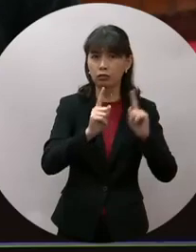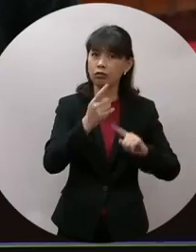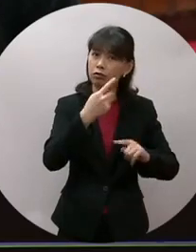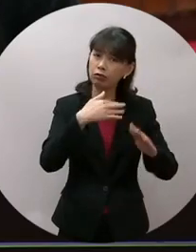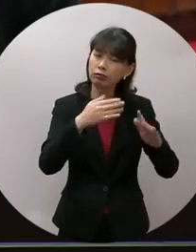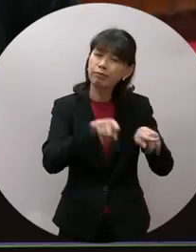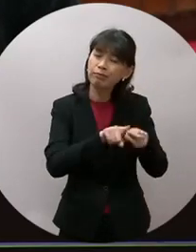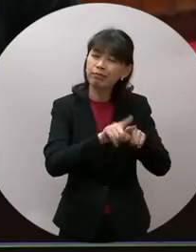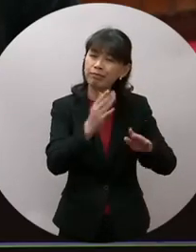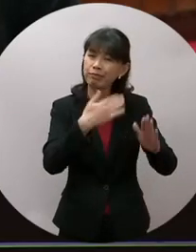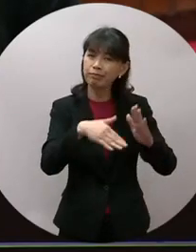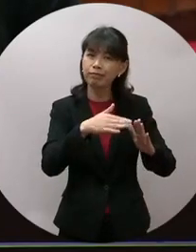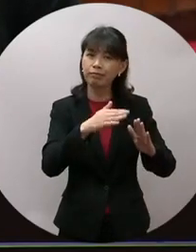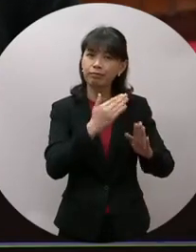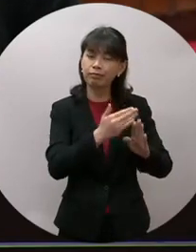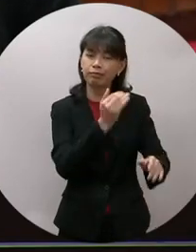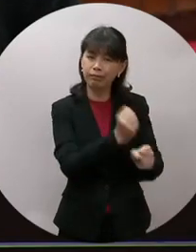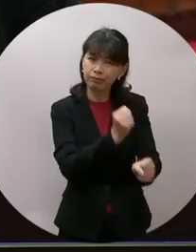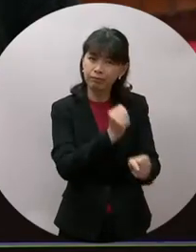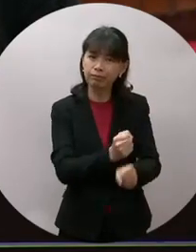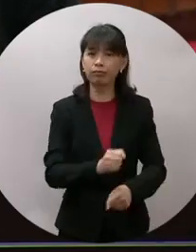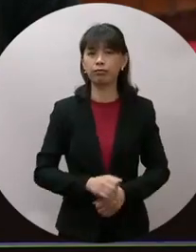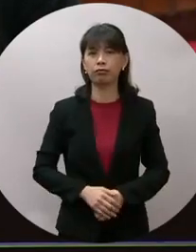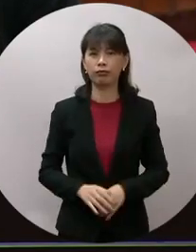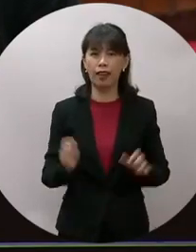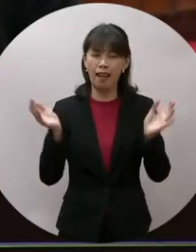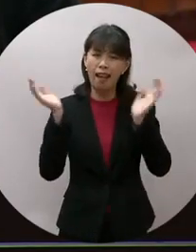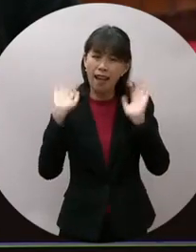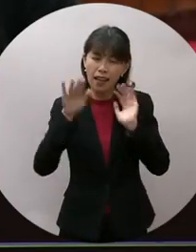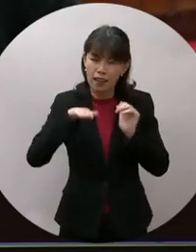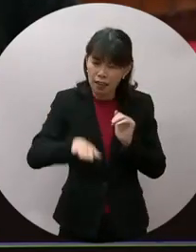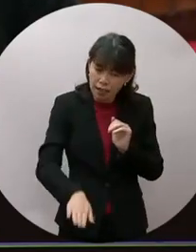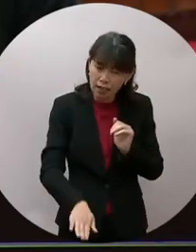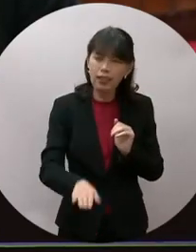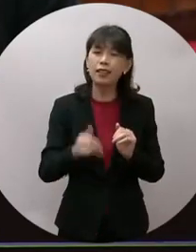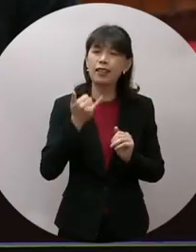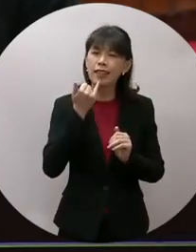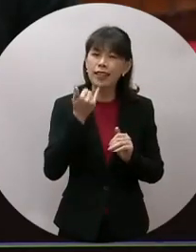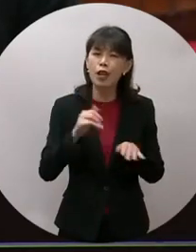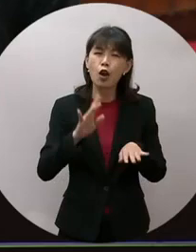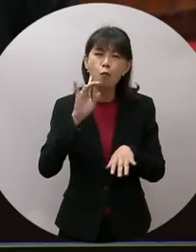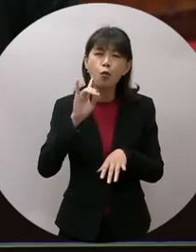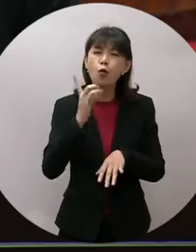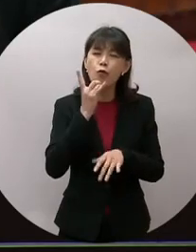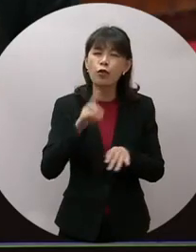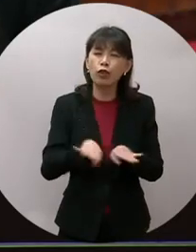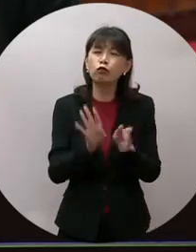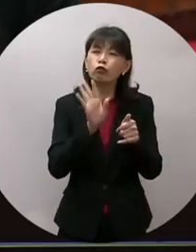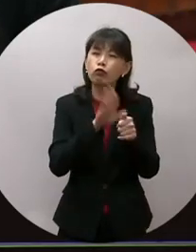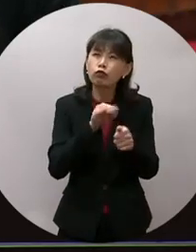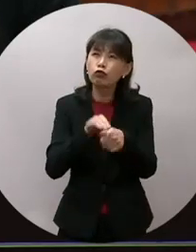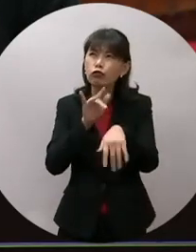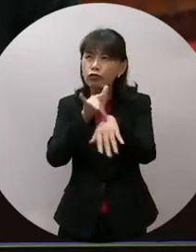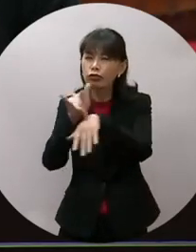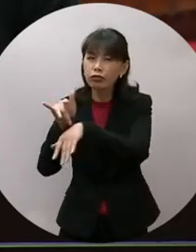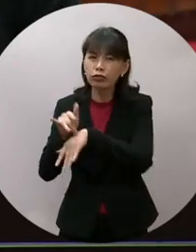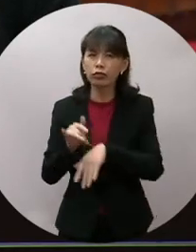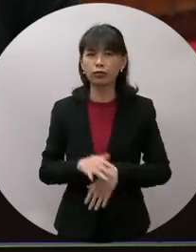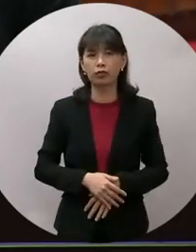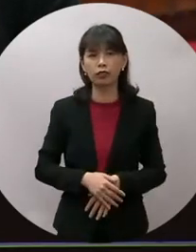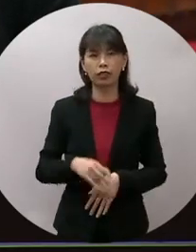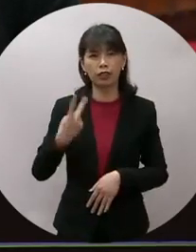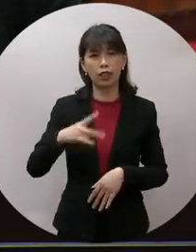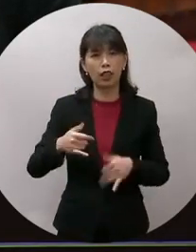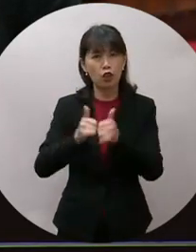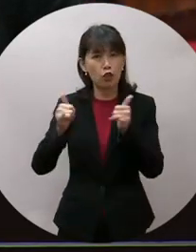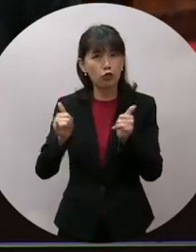过一个沉浸式的环境，让越来越多的孩子在小时候就可以接触母语，甚至是我们有很多的族语保姆，